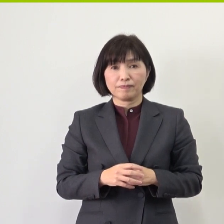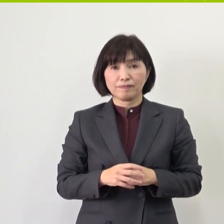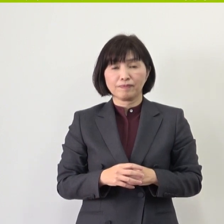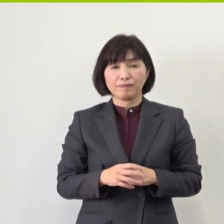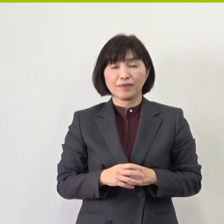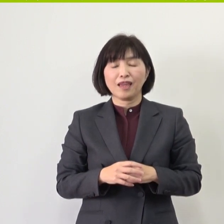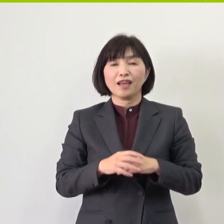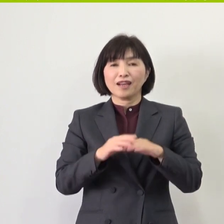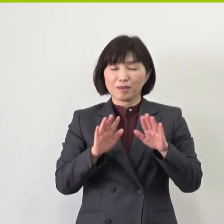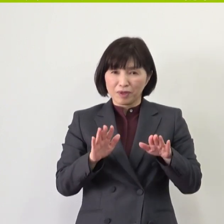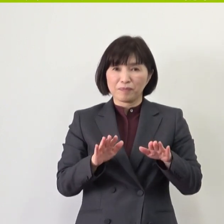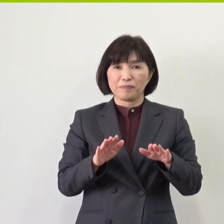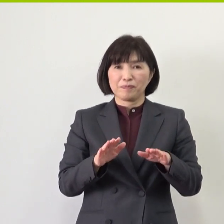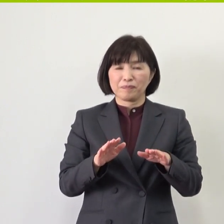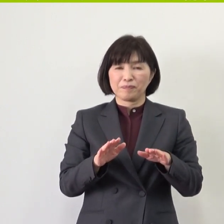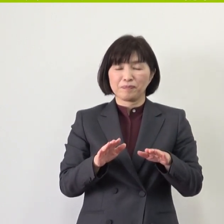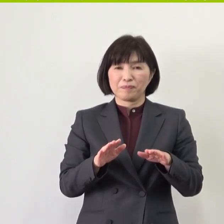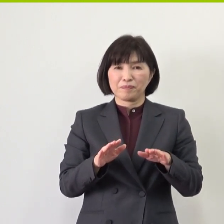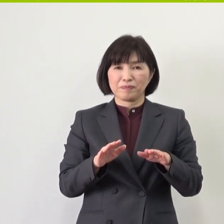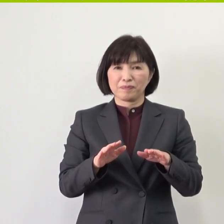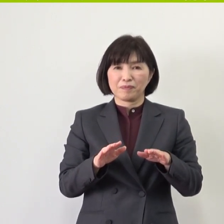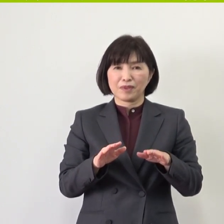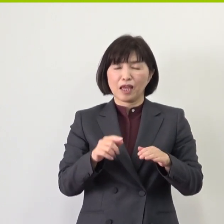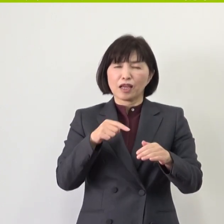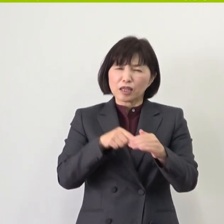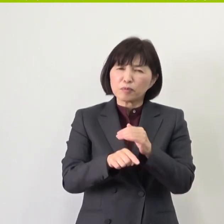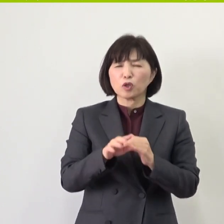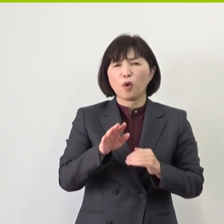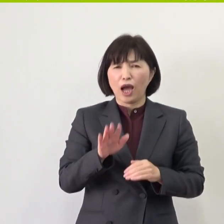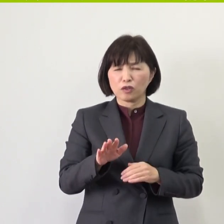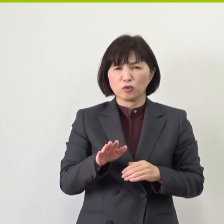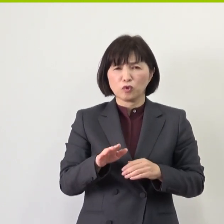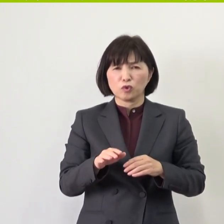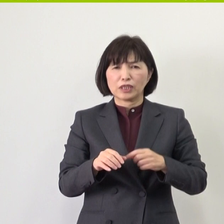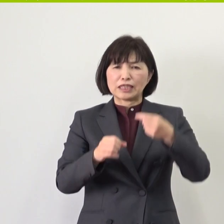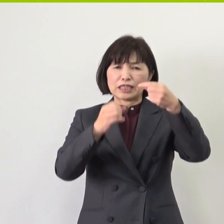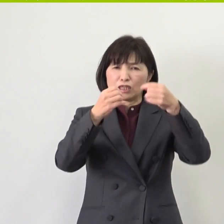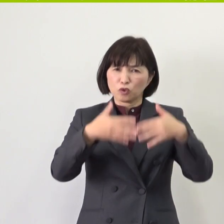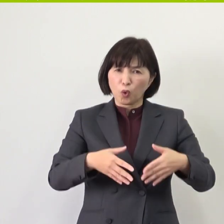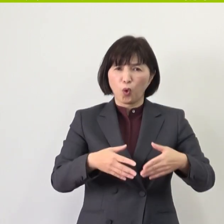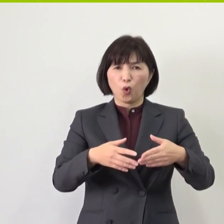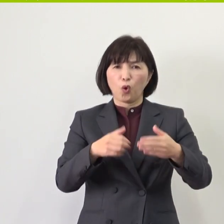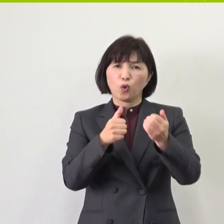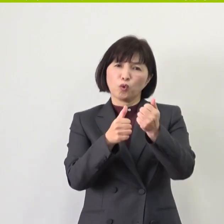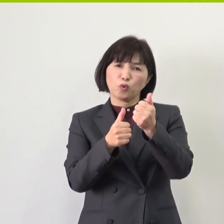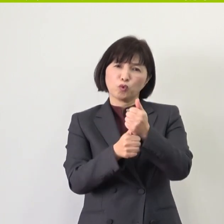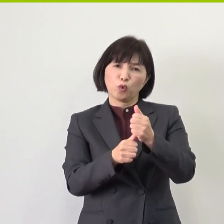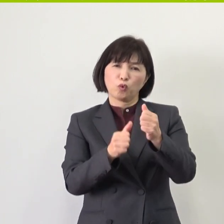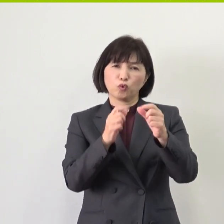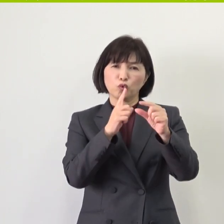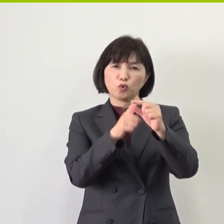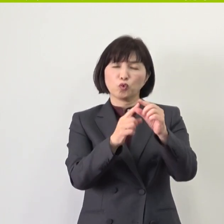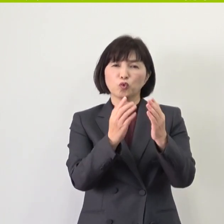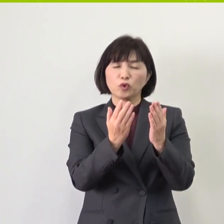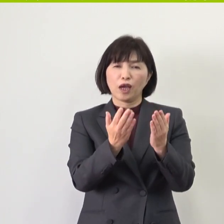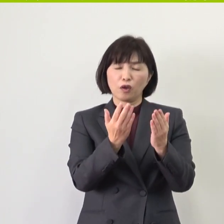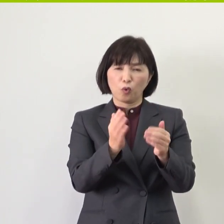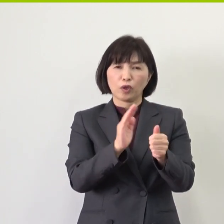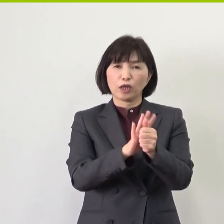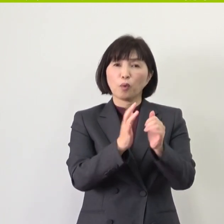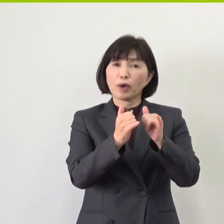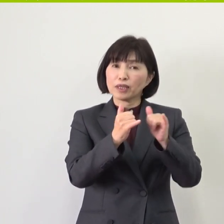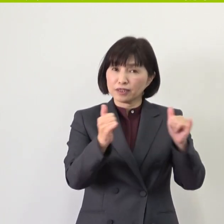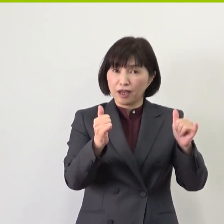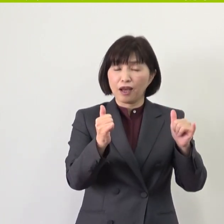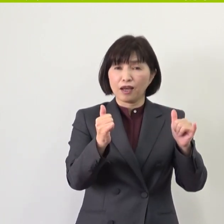この度このような、非常にこう意義がある一条附属中学校の、